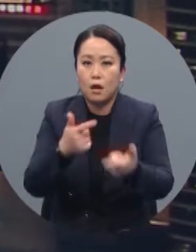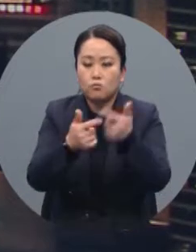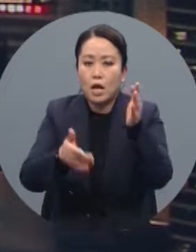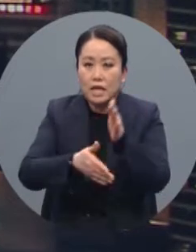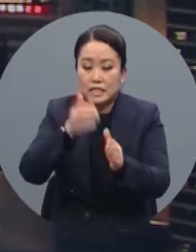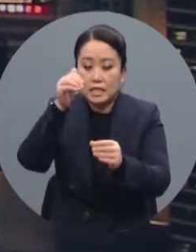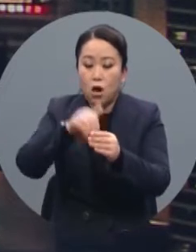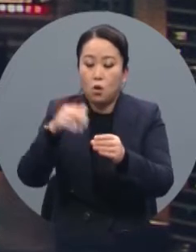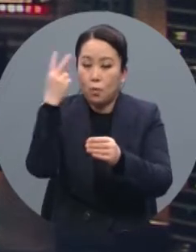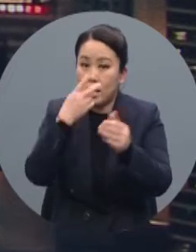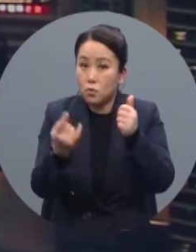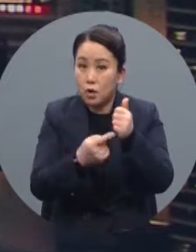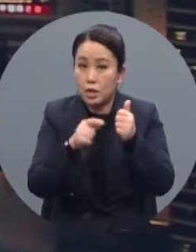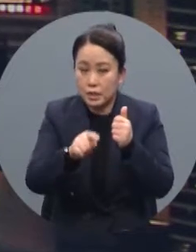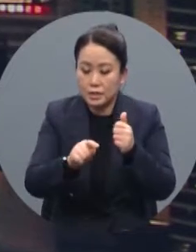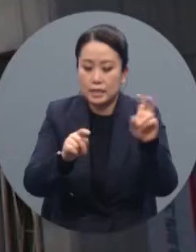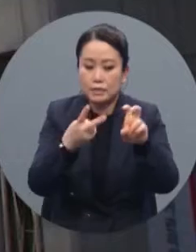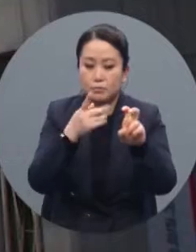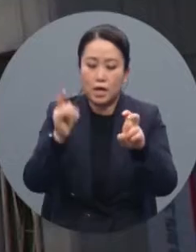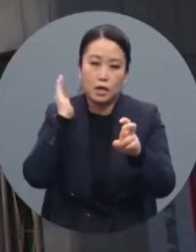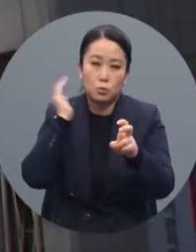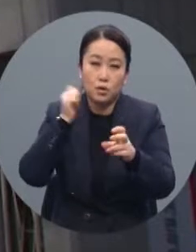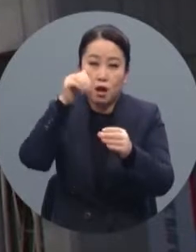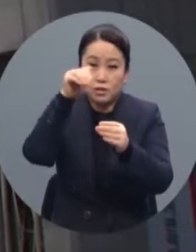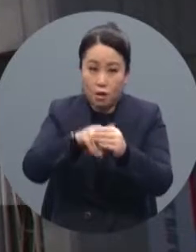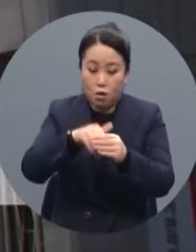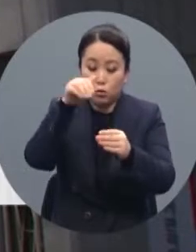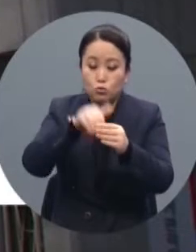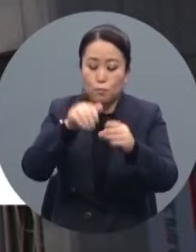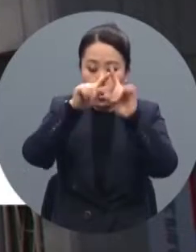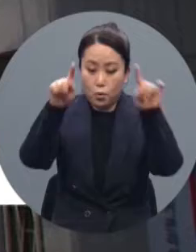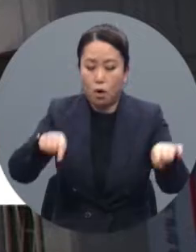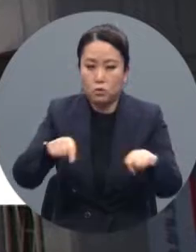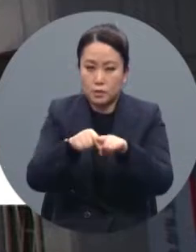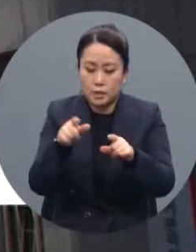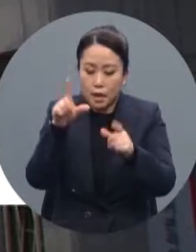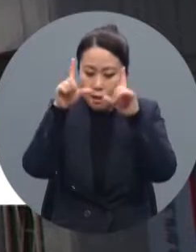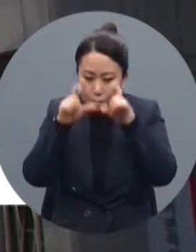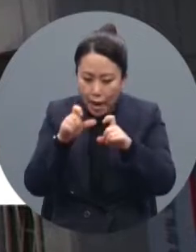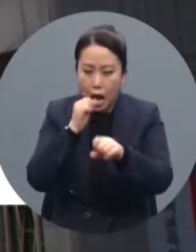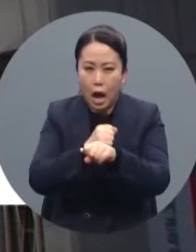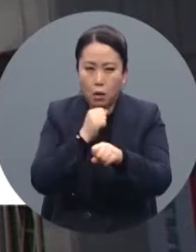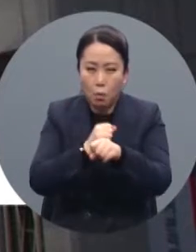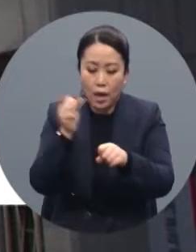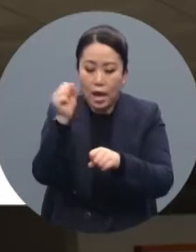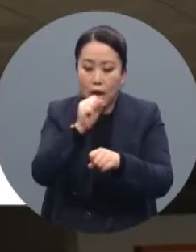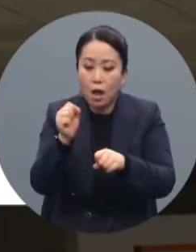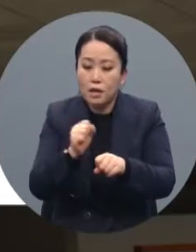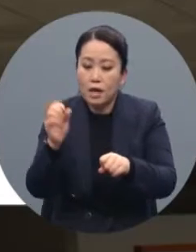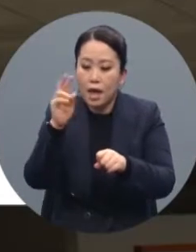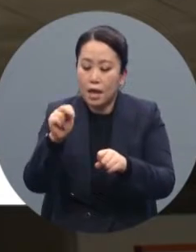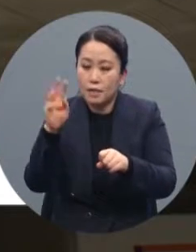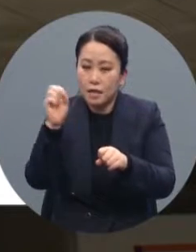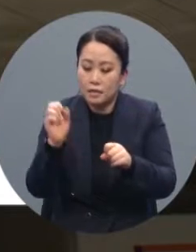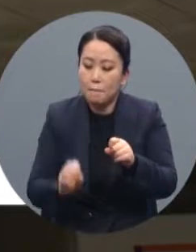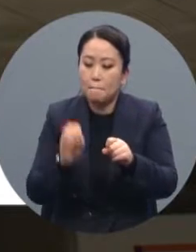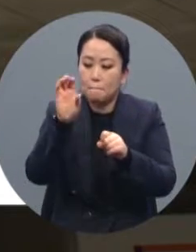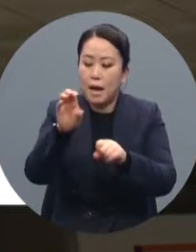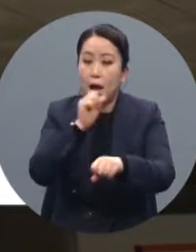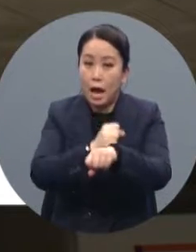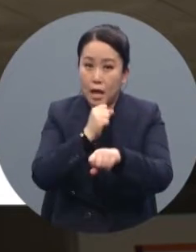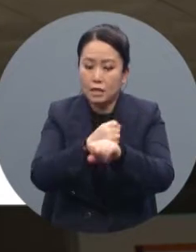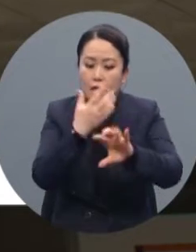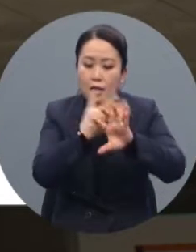부산시 선거관리위원회는 20대 대통령 선거 투표 용지를 촬영하고 온라인에 공개한 혐의로 국외 부재자